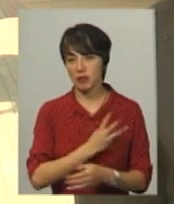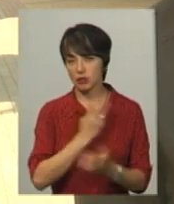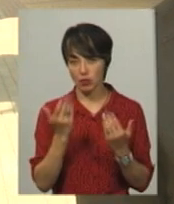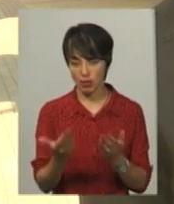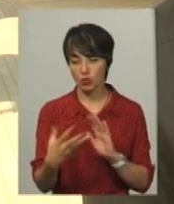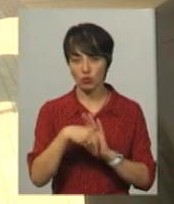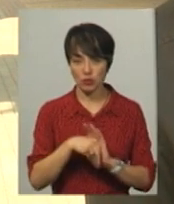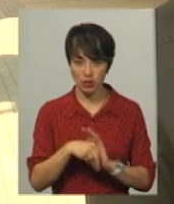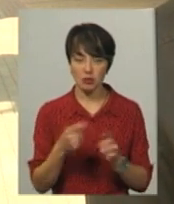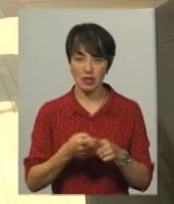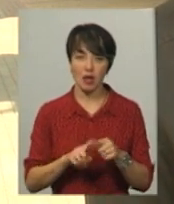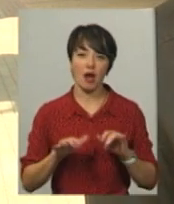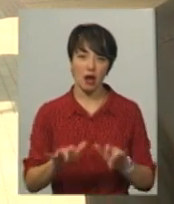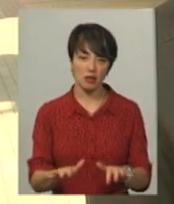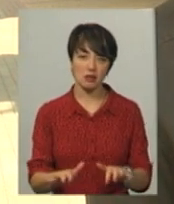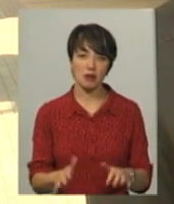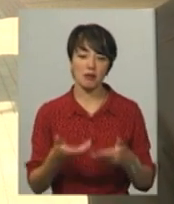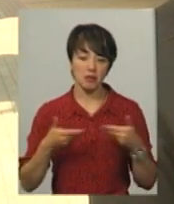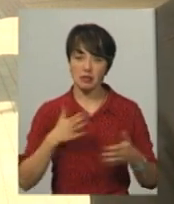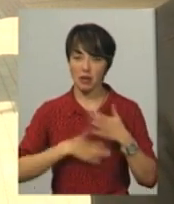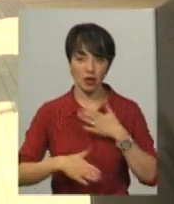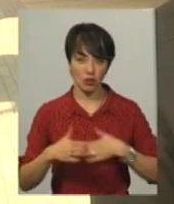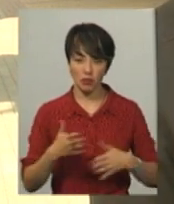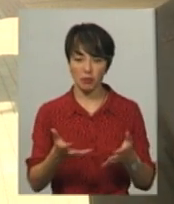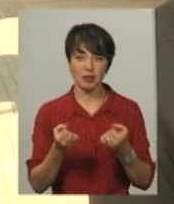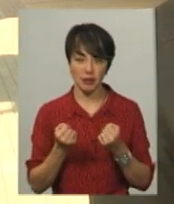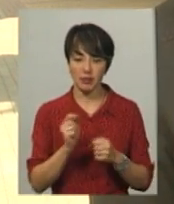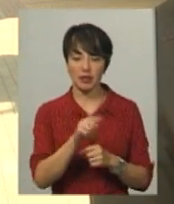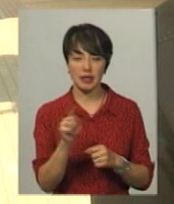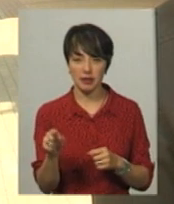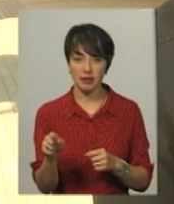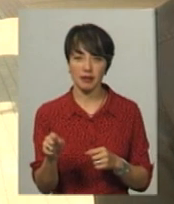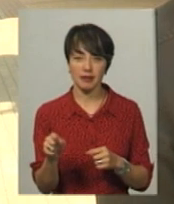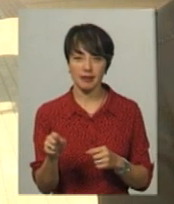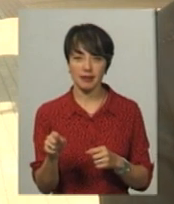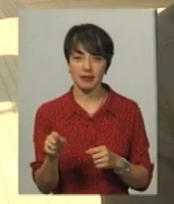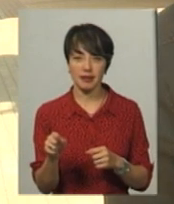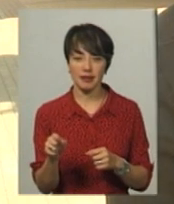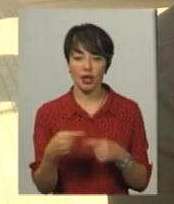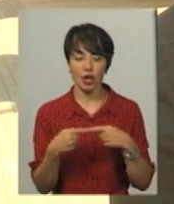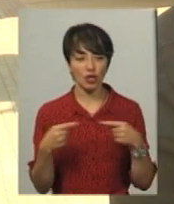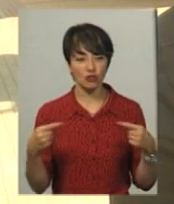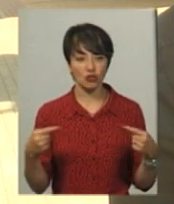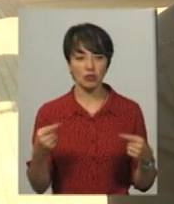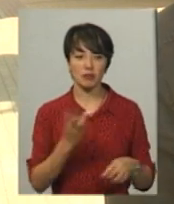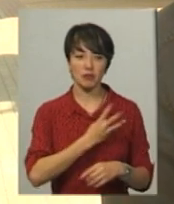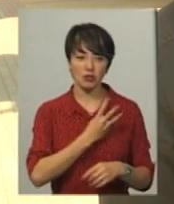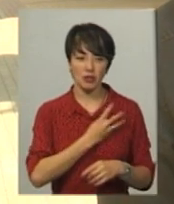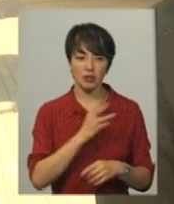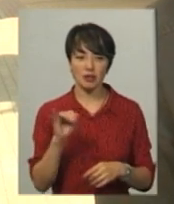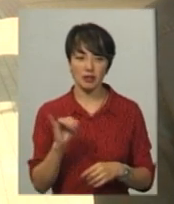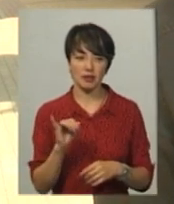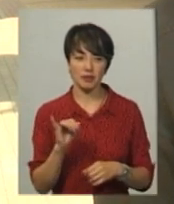бажаючі долучитися до цієї акції, ми з радістю приймемо їхні, як то кажуть, речі, їхні бажання